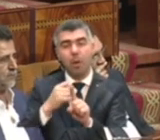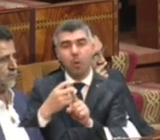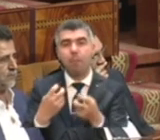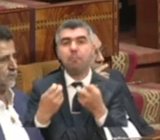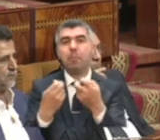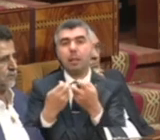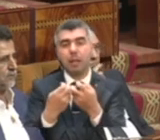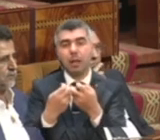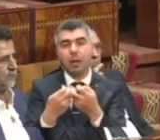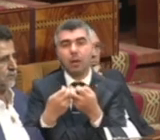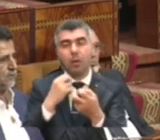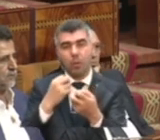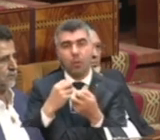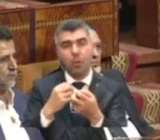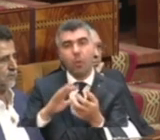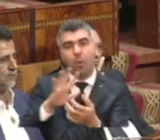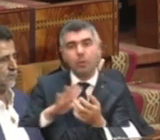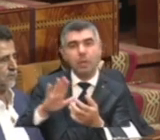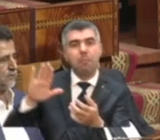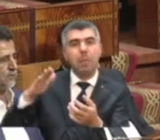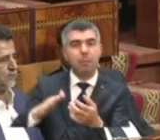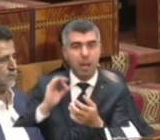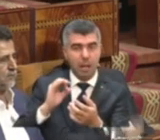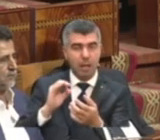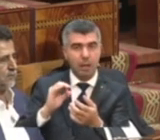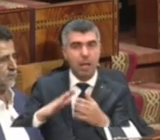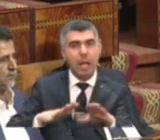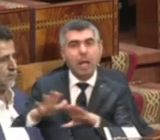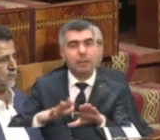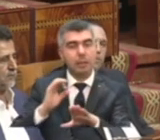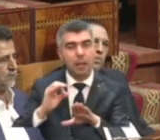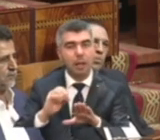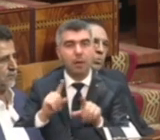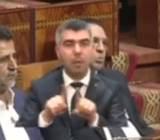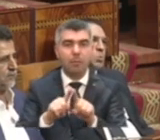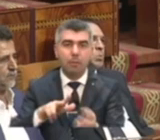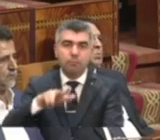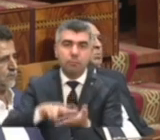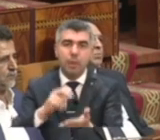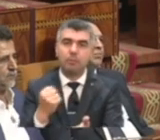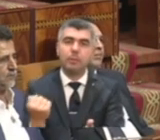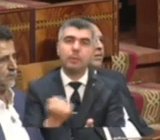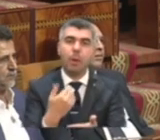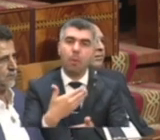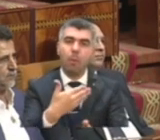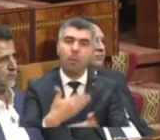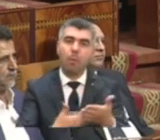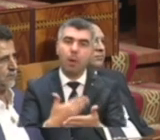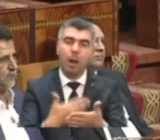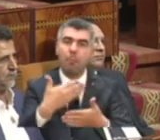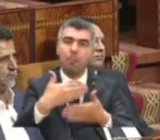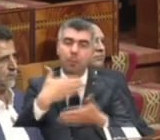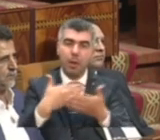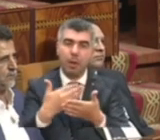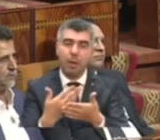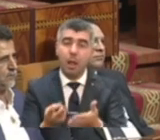سبيل المثال. هذه الإجراءات وغيرها أدى إلى ارتفاع تكلفة ملف طلب الحصول على رخصة البناء في بعض المناطق من 2000